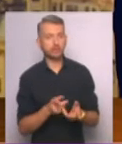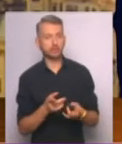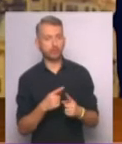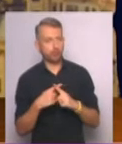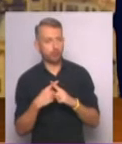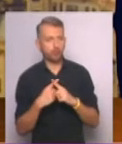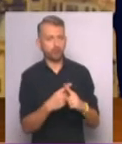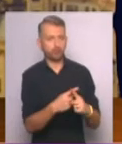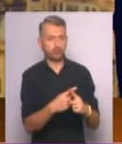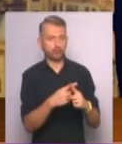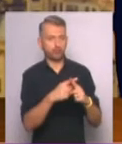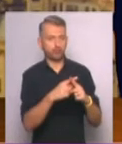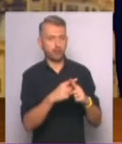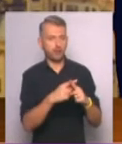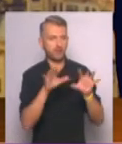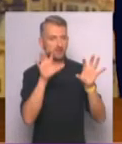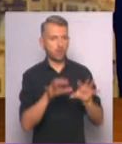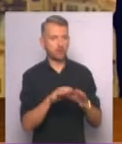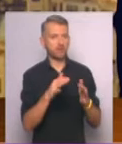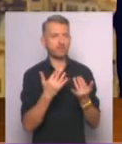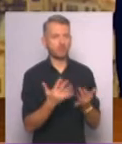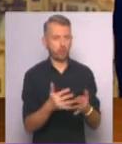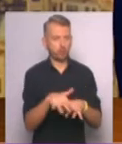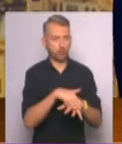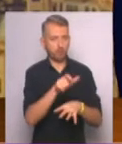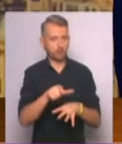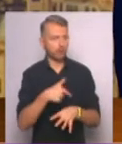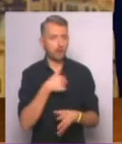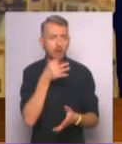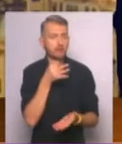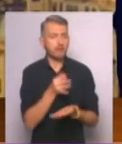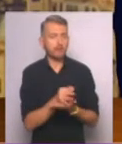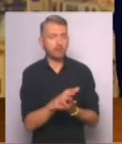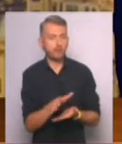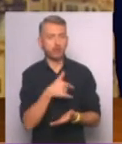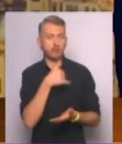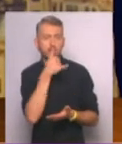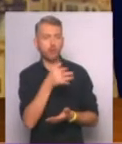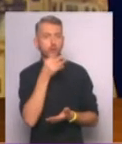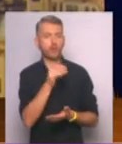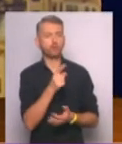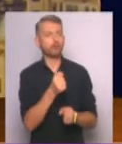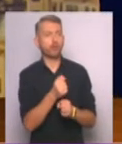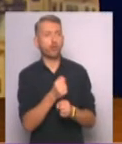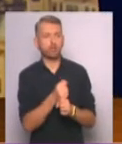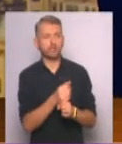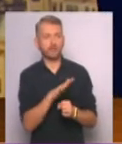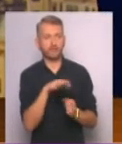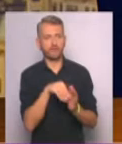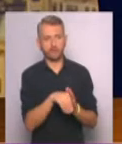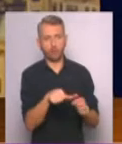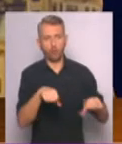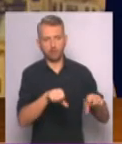нарешті, законним вимогам громадськості. Я не відповідаю і не можу сказати, що робиться в земельній